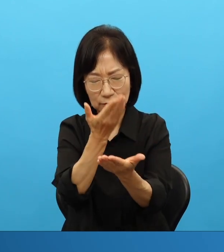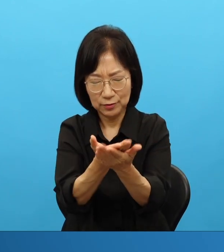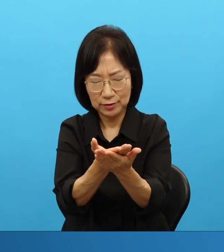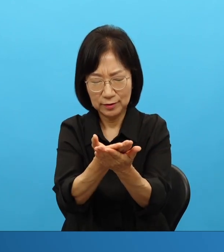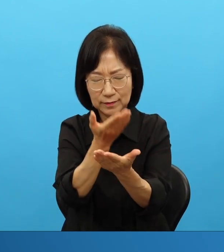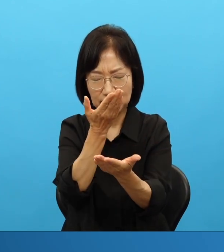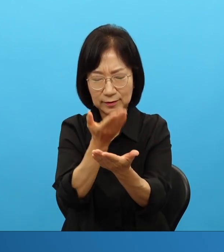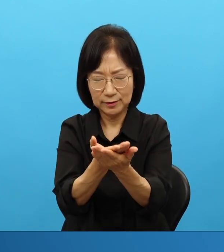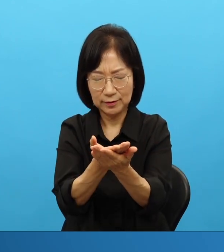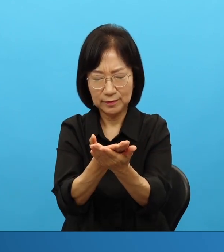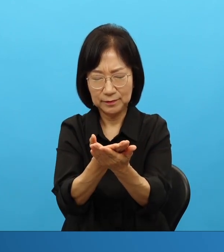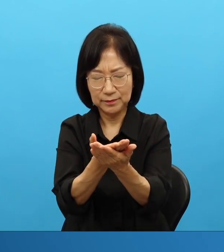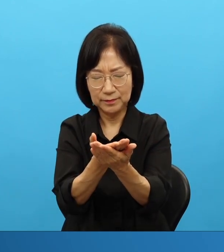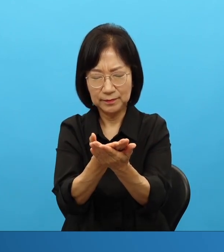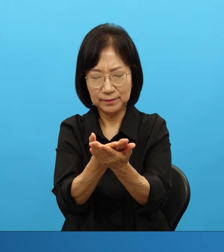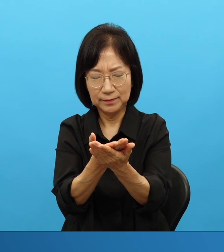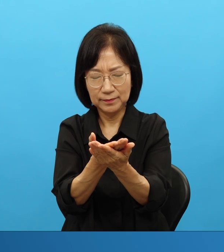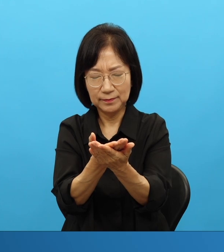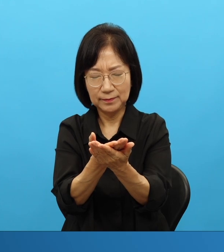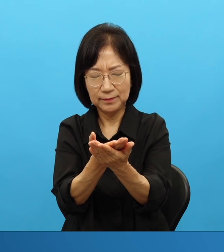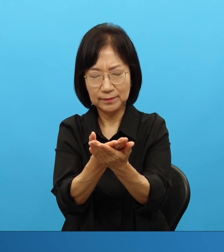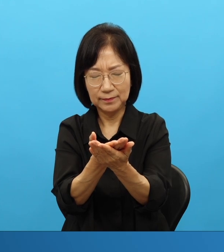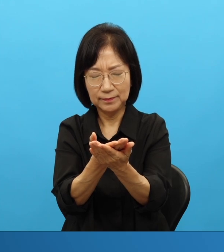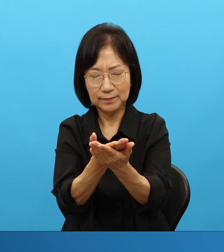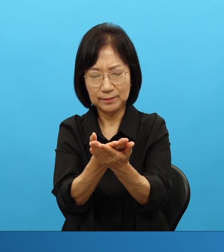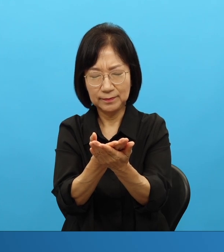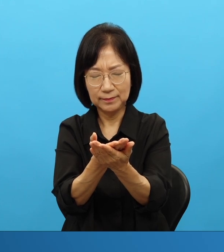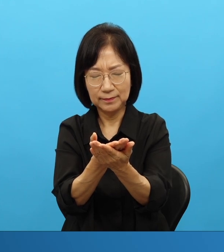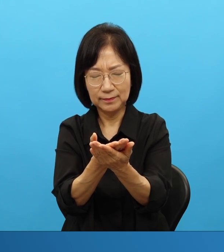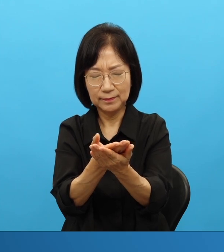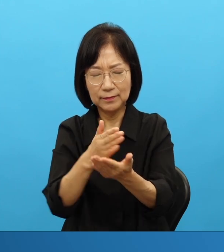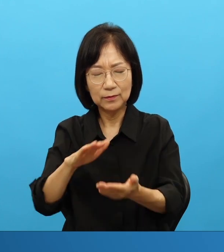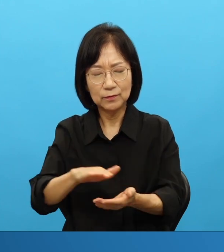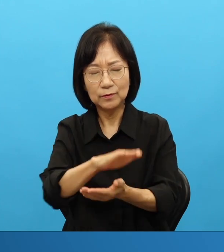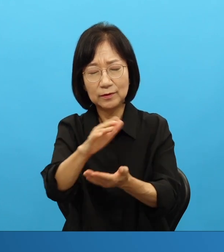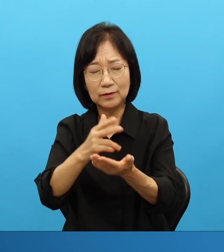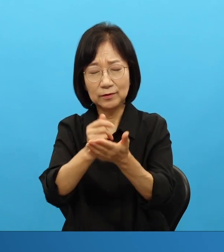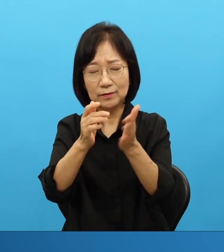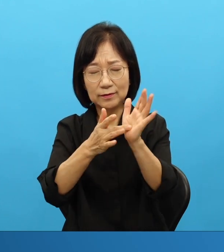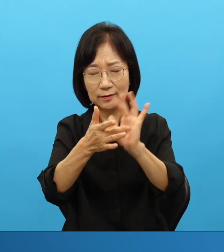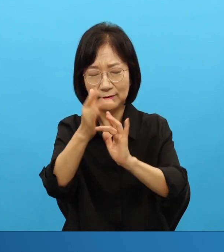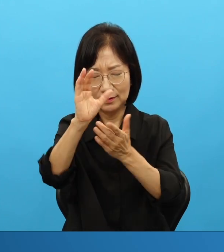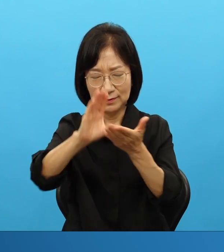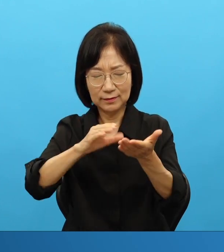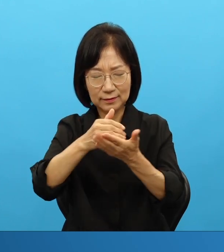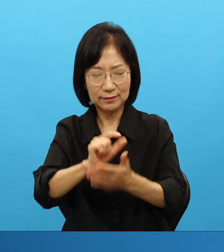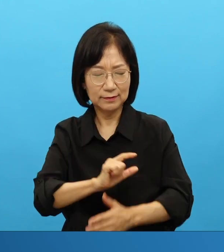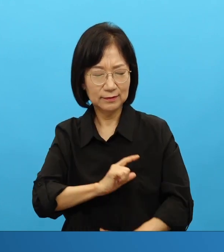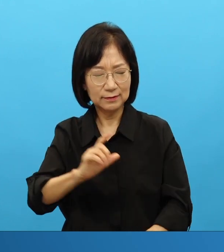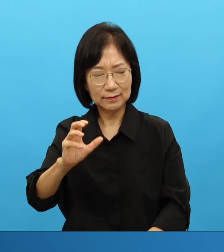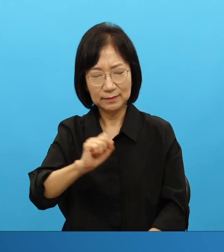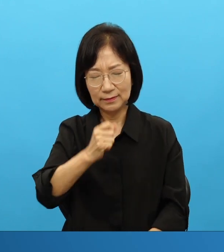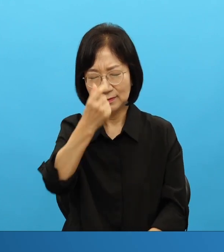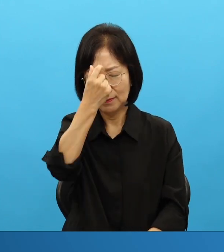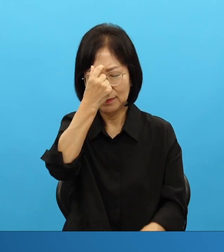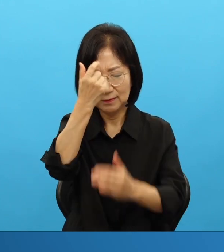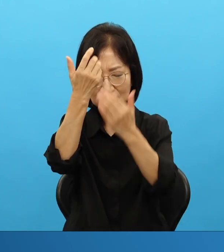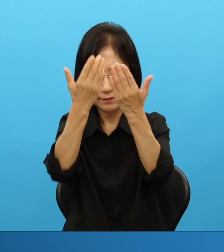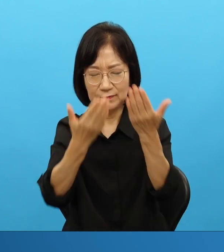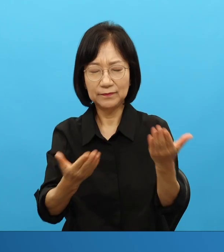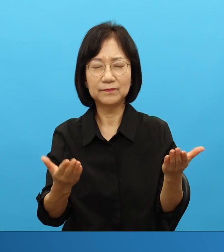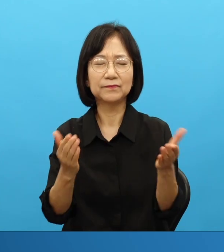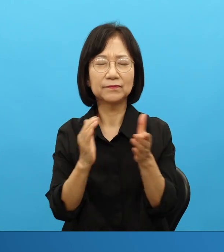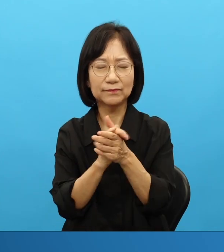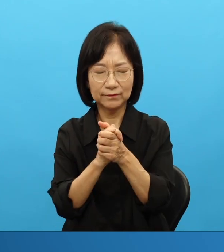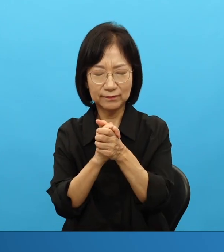5,000 tribes. May this be the worship through which door to evangelism and missions opens. 우리 주 예수 그리스도의 이름으로 기도합니다. In the name of our Jesus Christ we pray.